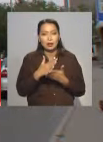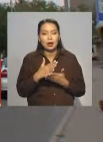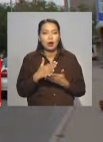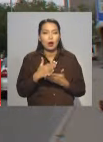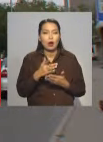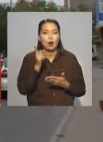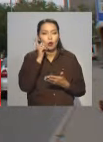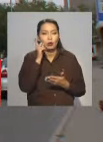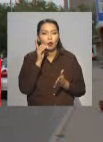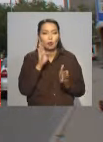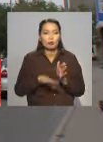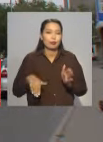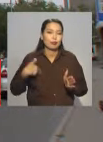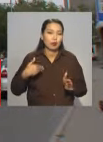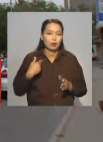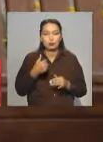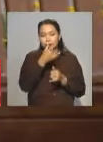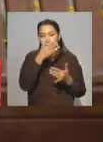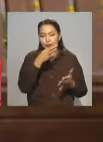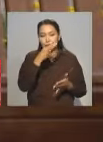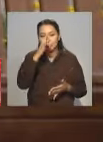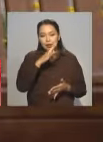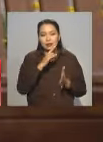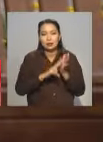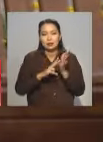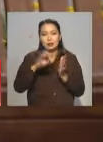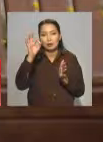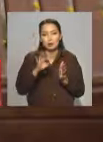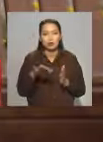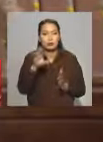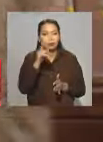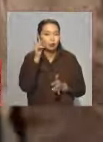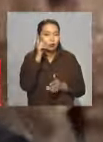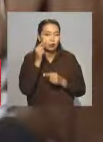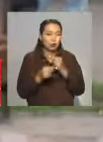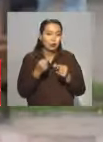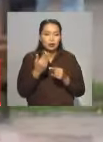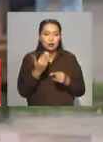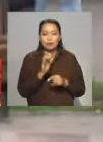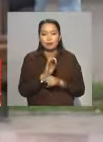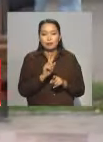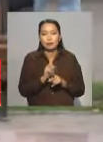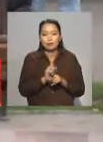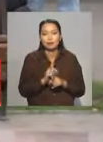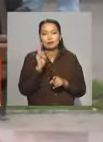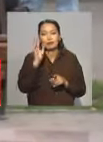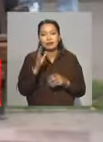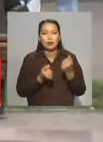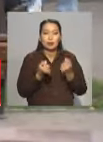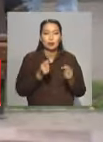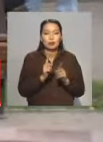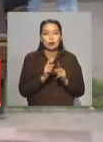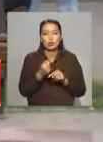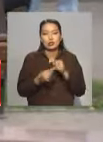деп кесіп айту орынсыз. Қазақстандықтардың 90% төлемді смартфон арқылы жасайды. Тіпті жылжымайтын мүлік пен көлікті де